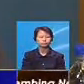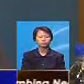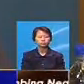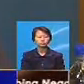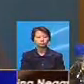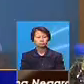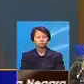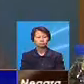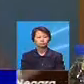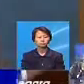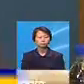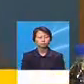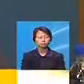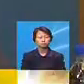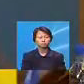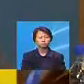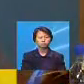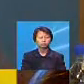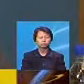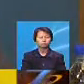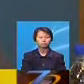get the 3 points.